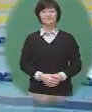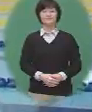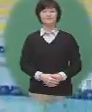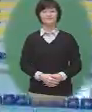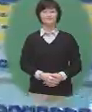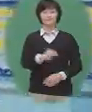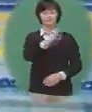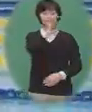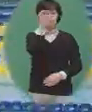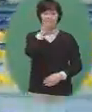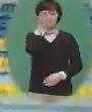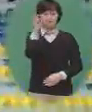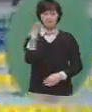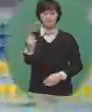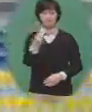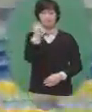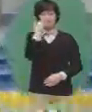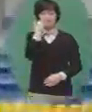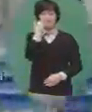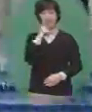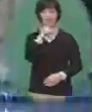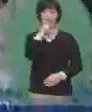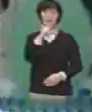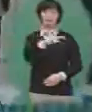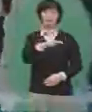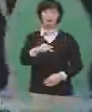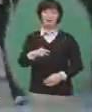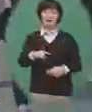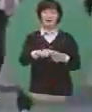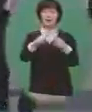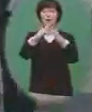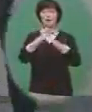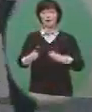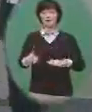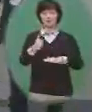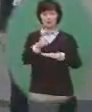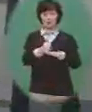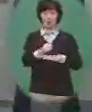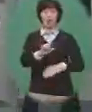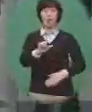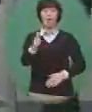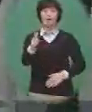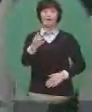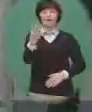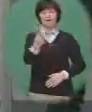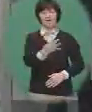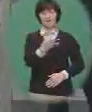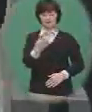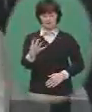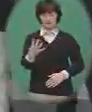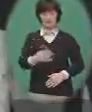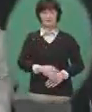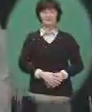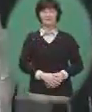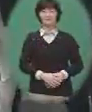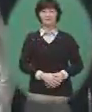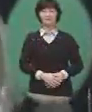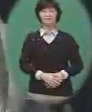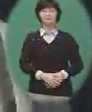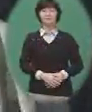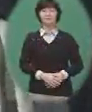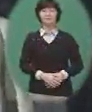視察に訪れたのはハンガリー水泳協会のブラダール・シャンドール会長ら4人です。